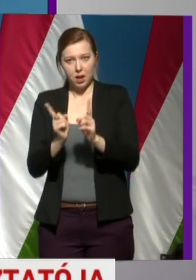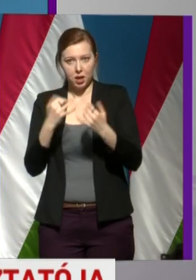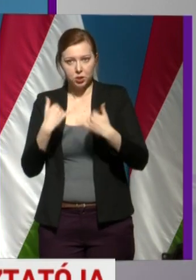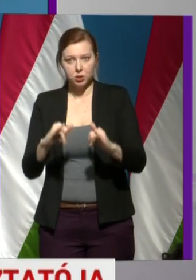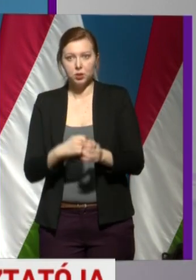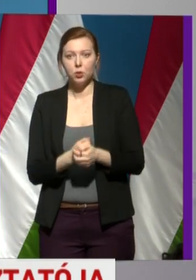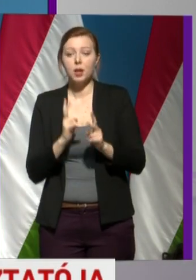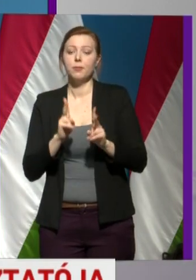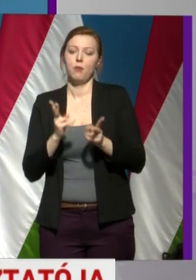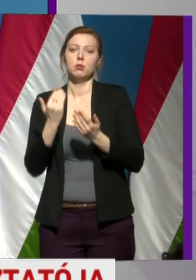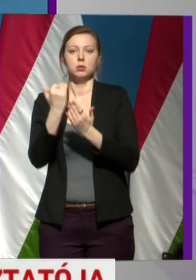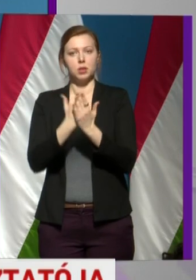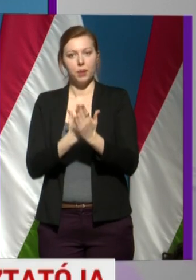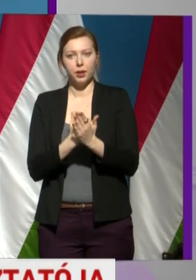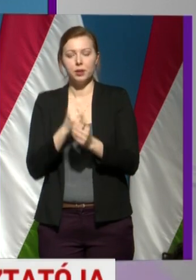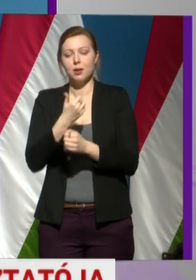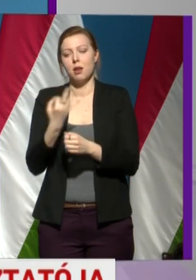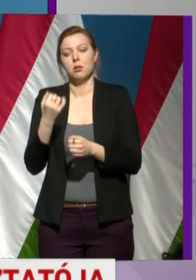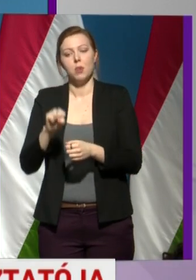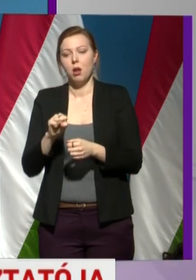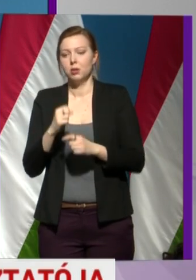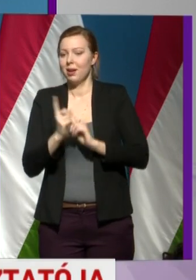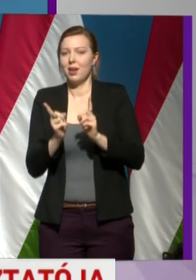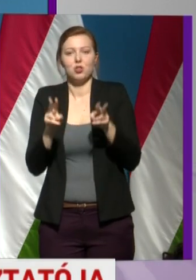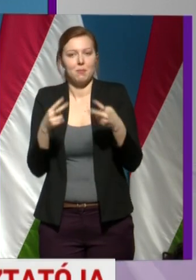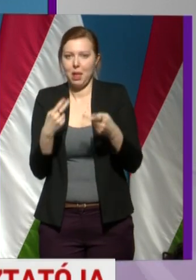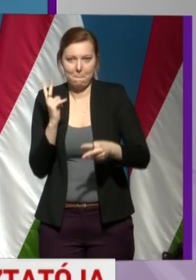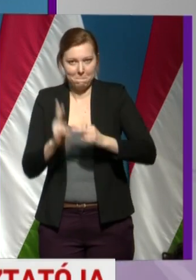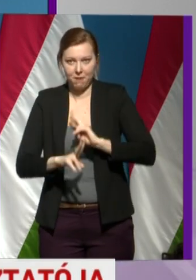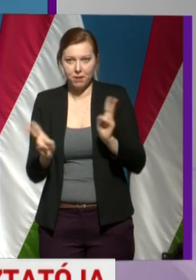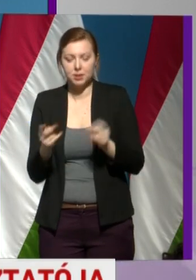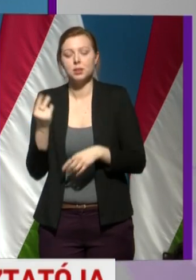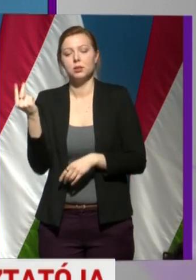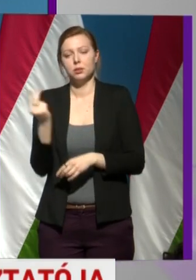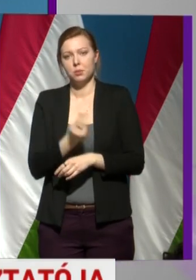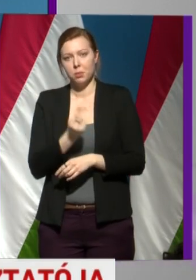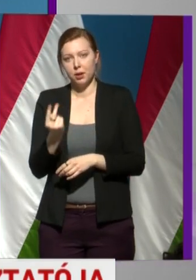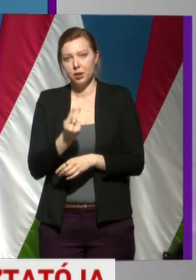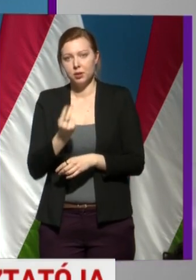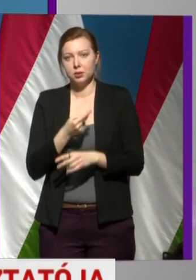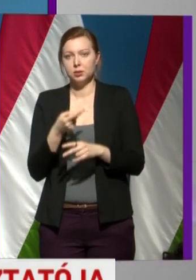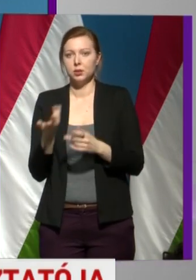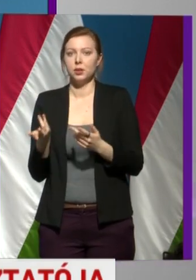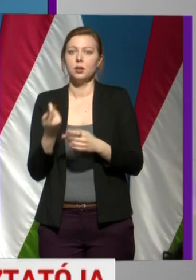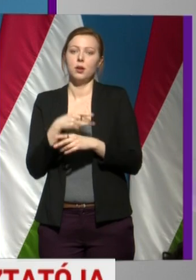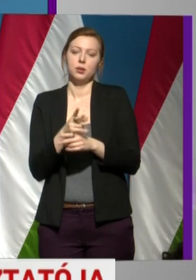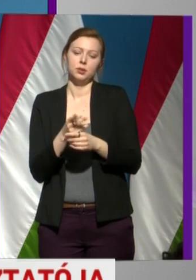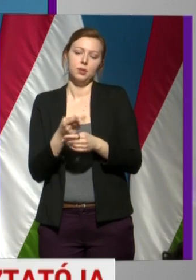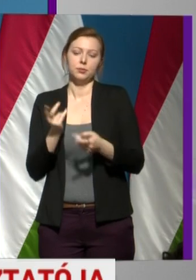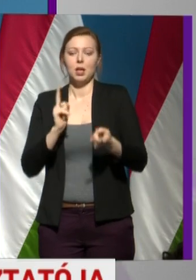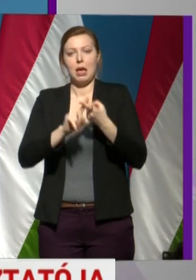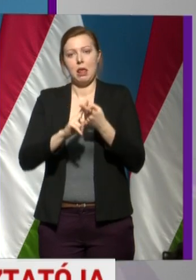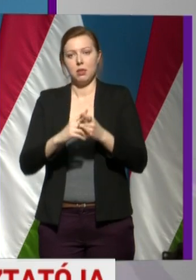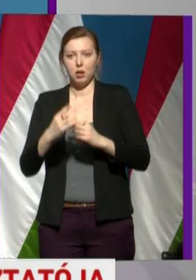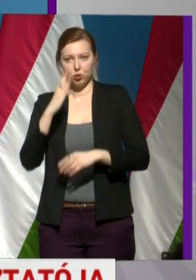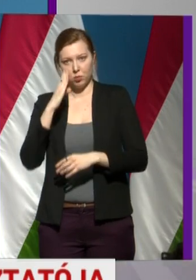eljárásnak megvannak a szabályai. Egy nap alatt ezt az eljárást nem lehet befejezni. Természetesen az állományilletékes parancsnok le fogja